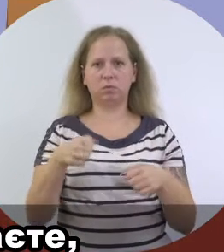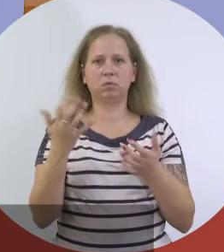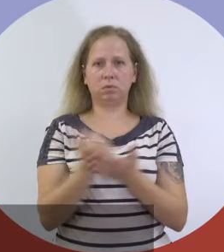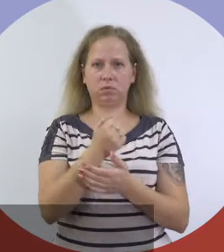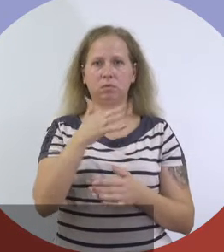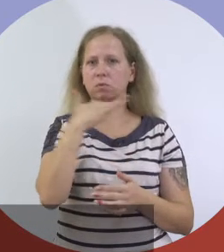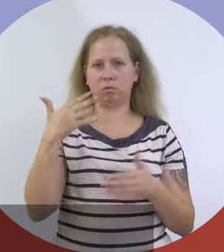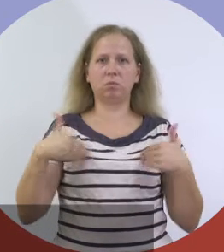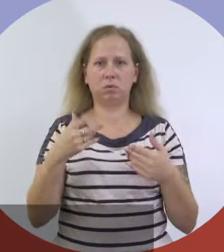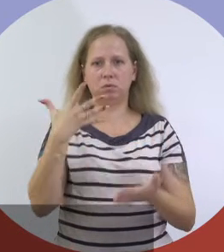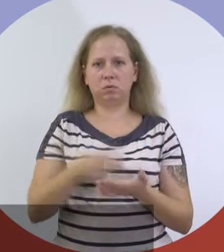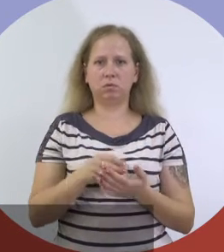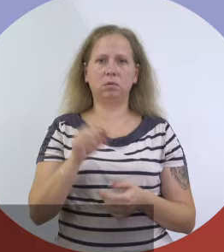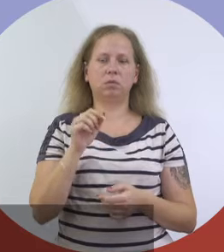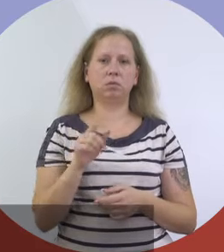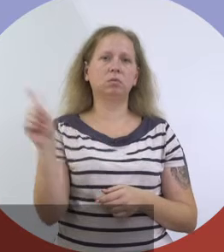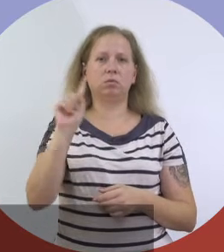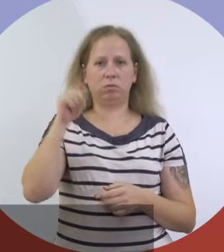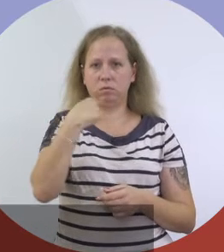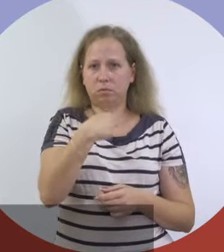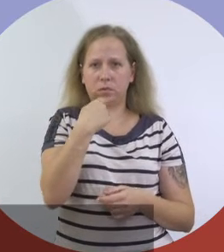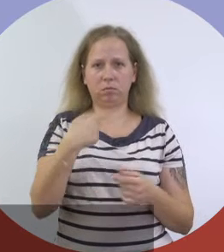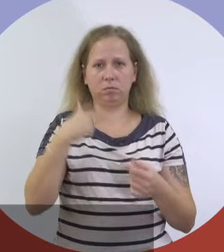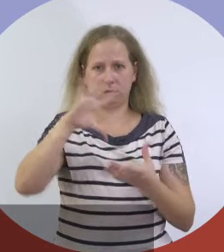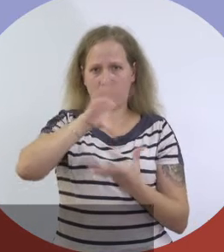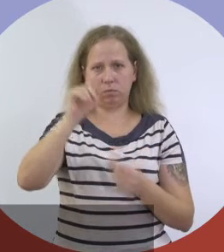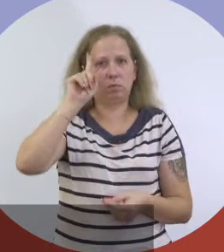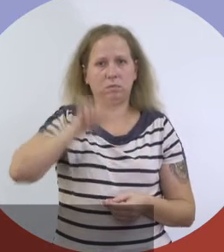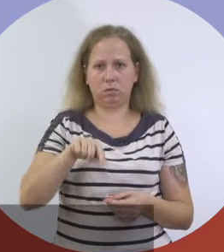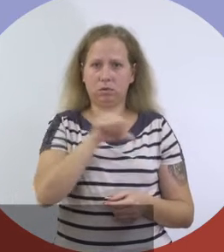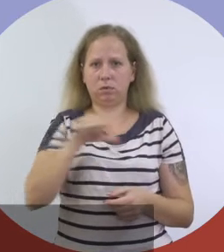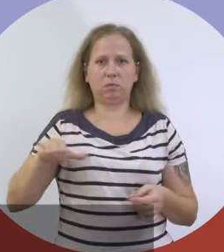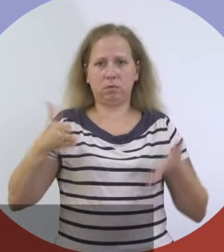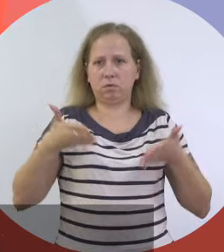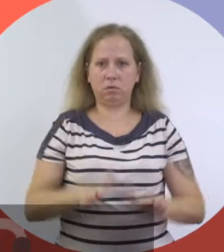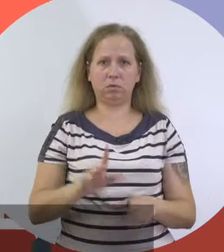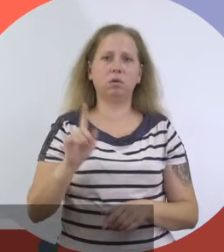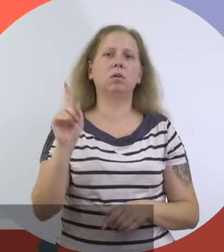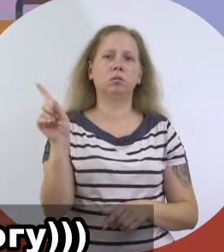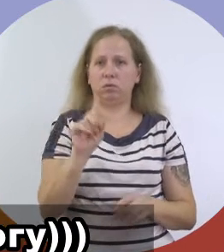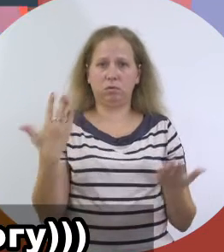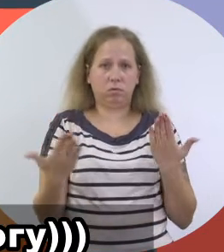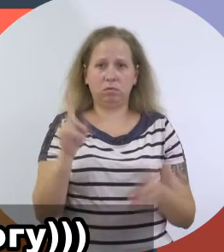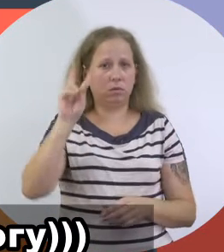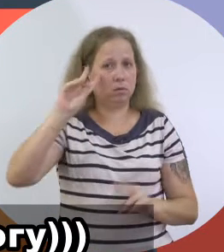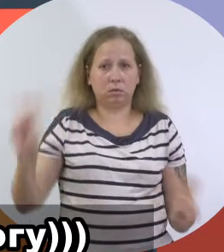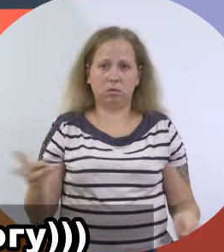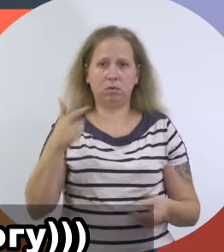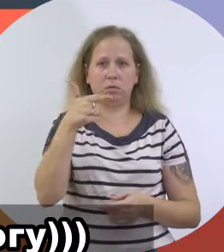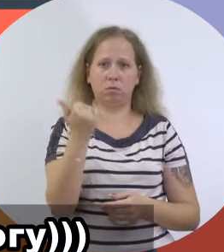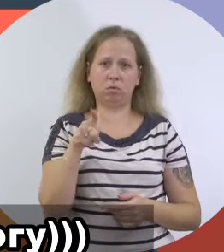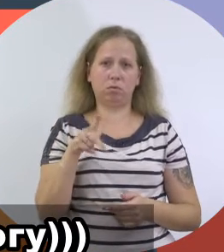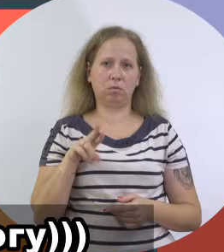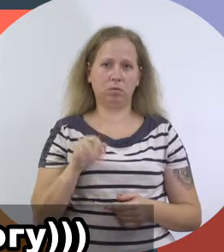для себя ангелина николаевна что в нем говорить мы уже все знаем чем наверное самого рождения а даже если чего-то не